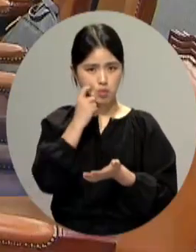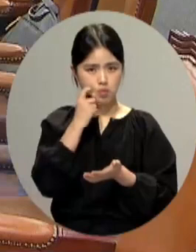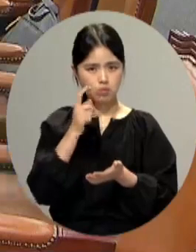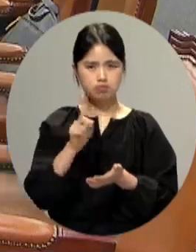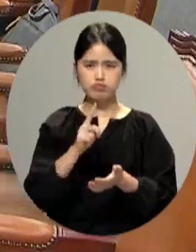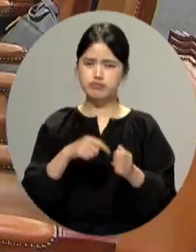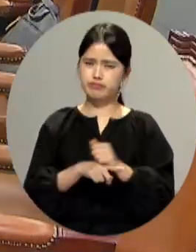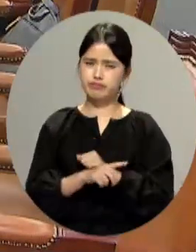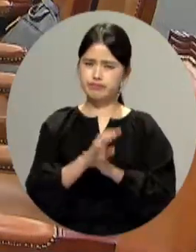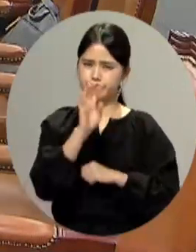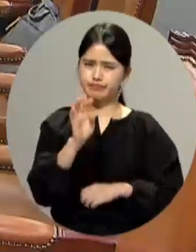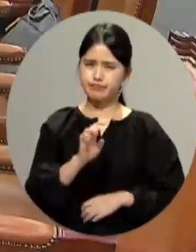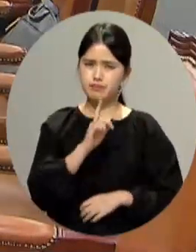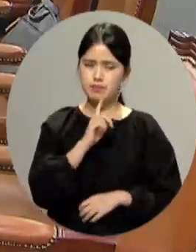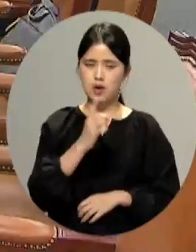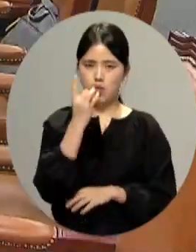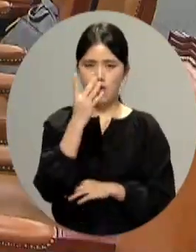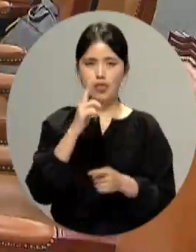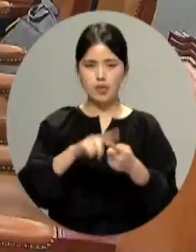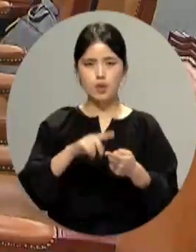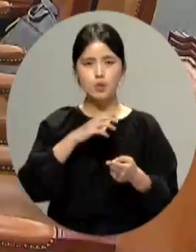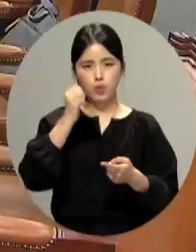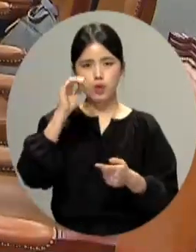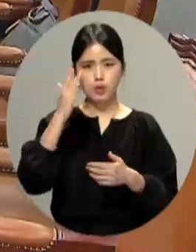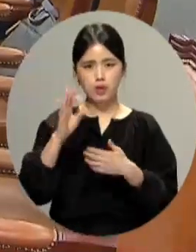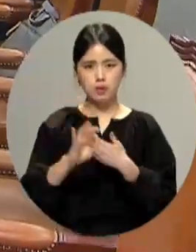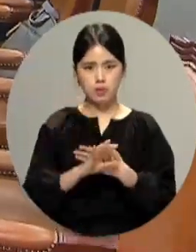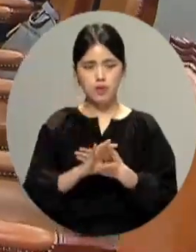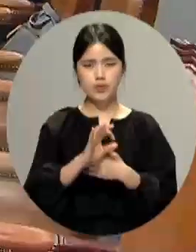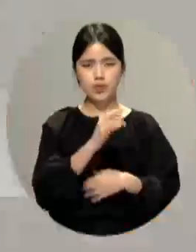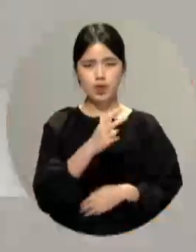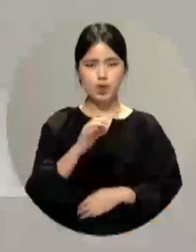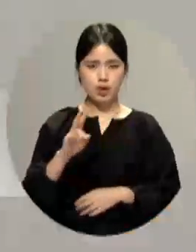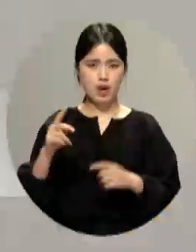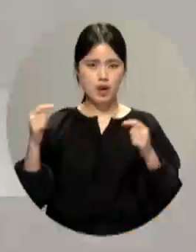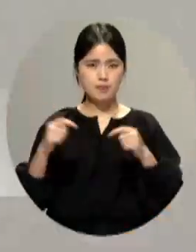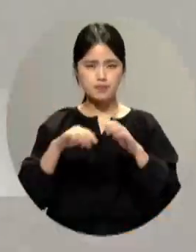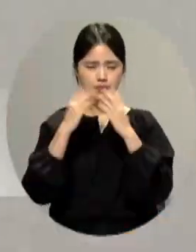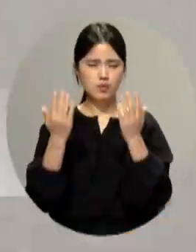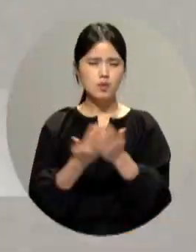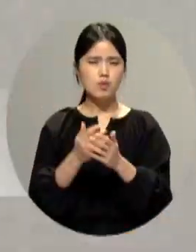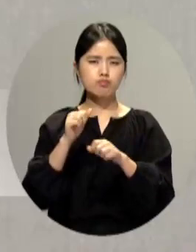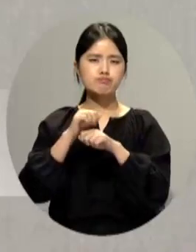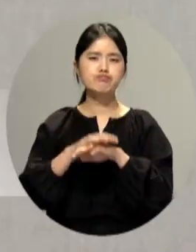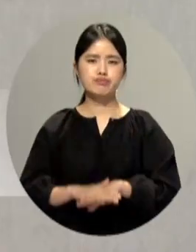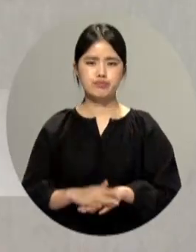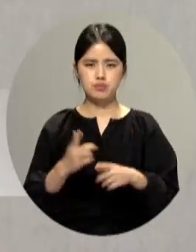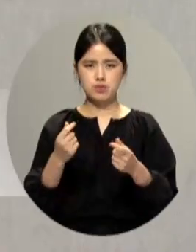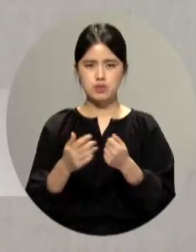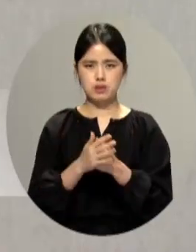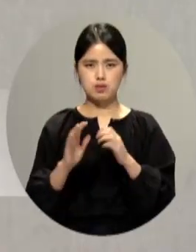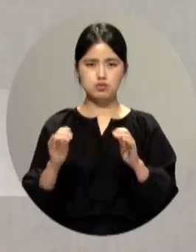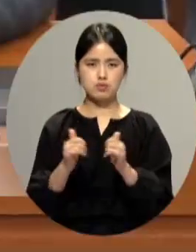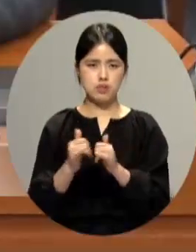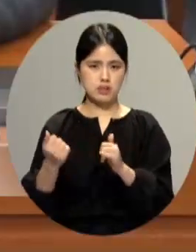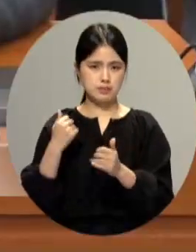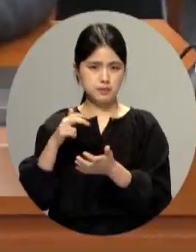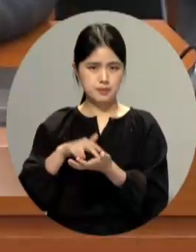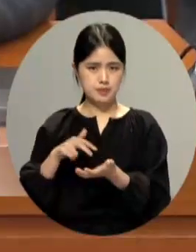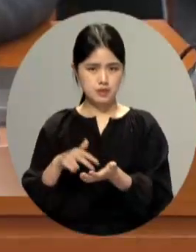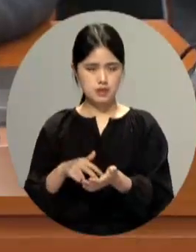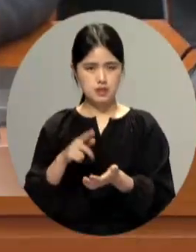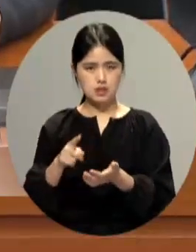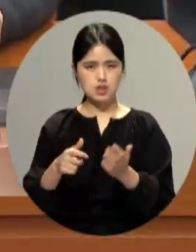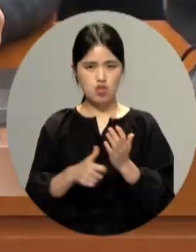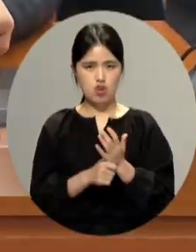모르겠습니다. 원안 그대로 통과되면 기존 여야 합의는 모두 백지화돼 국민의힘 입장에서는